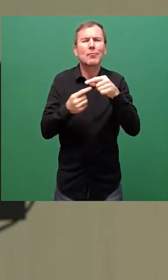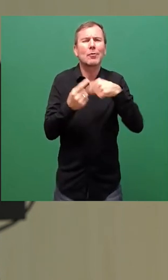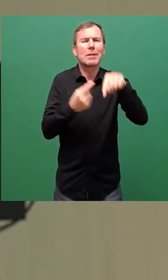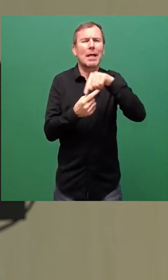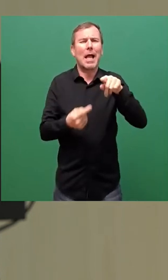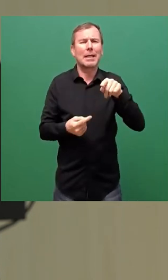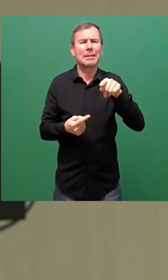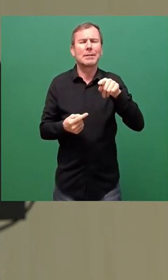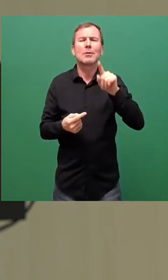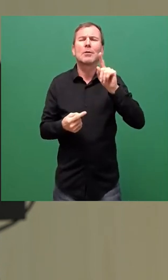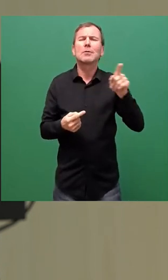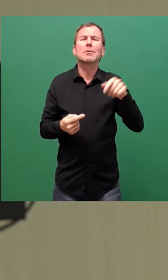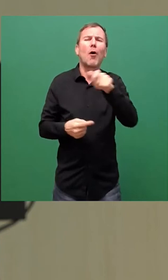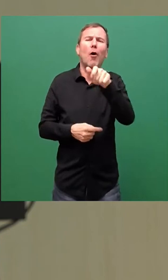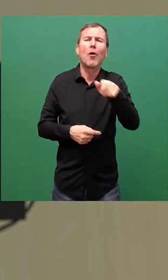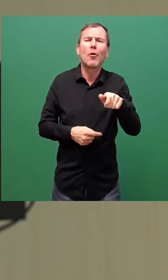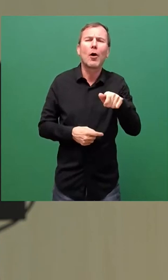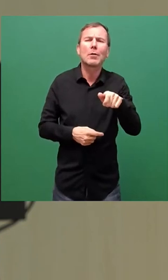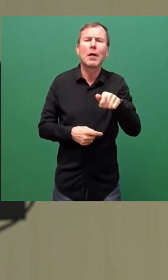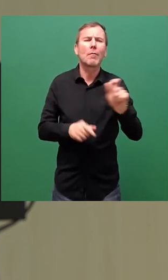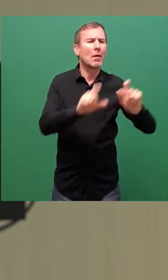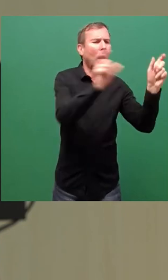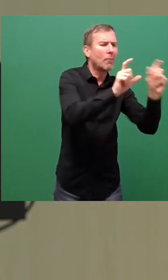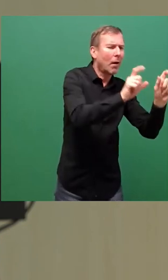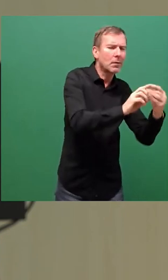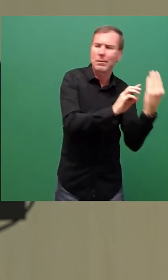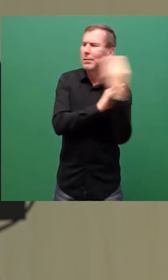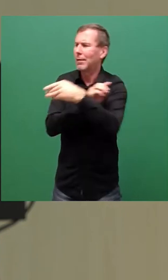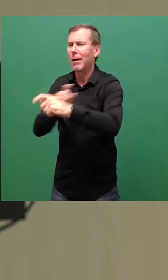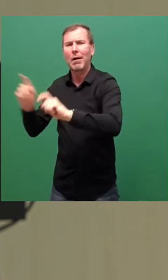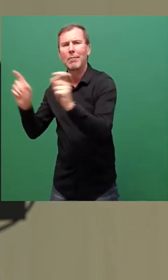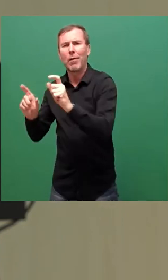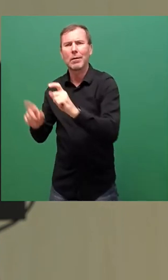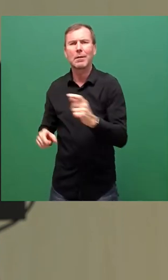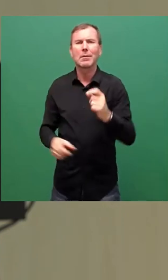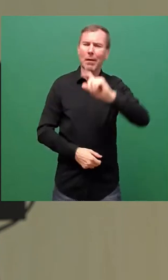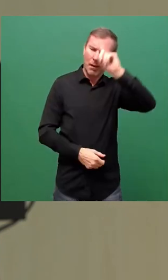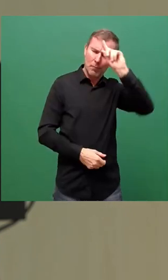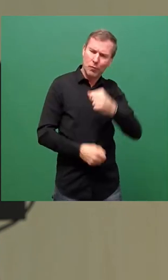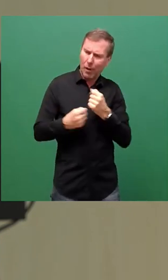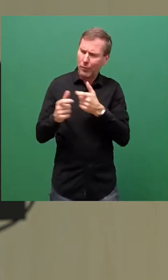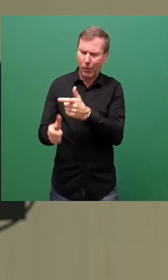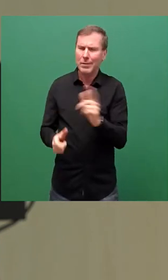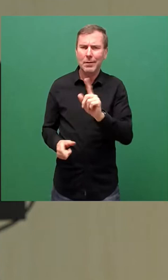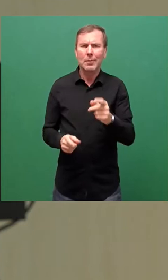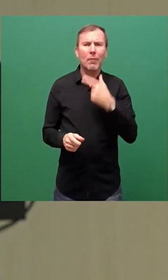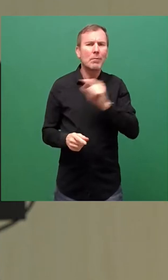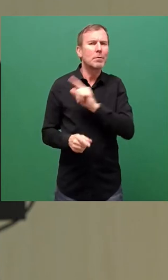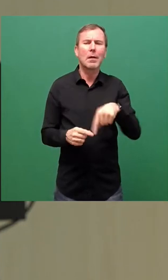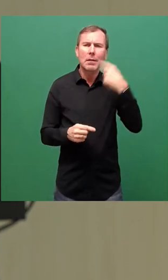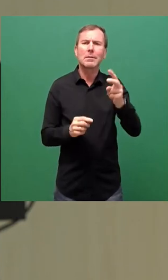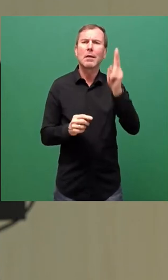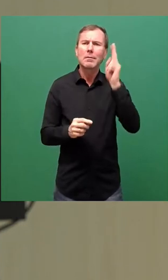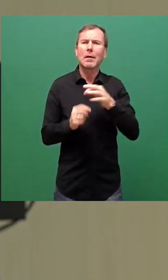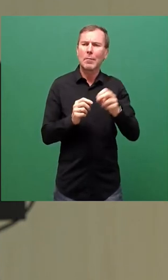soll, sind Leute, die von einer Party zur anderen wollen und sowieso nie besoffen mit dem Auto fahren würden, sondern eben 200 Meter weiter zur nächsten Straßenbahnhaltestelle tuckeln